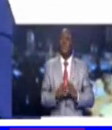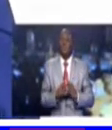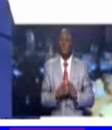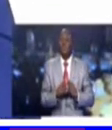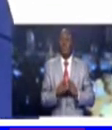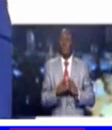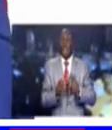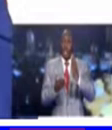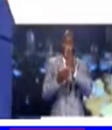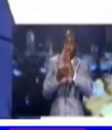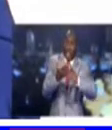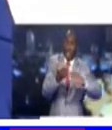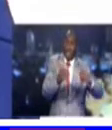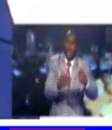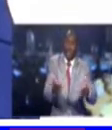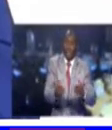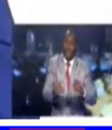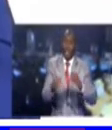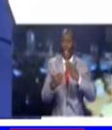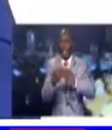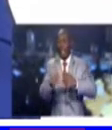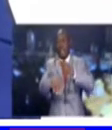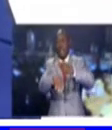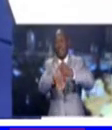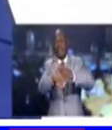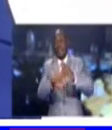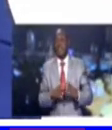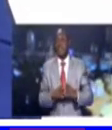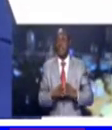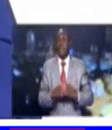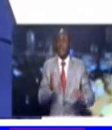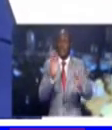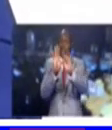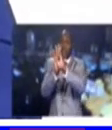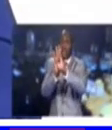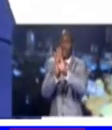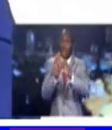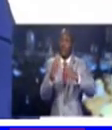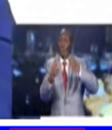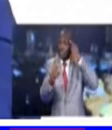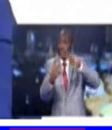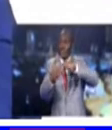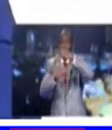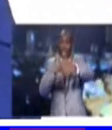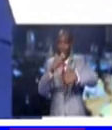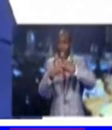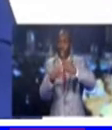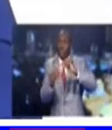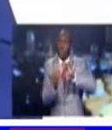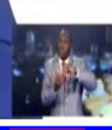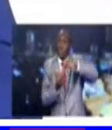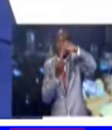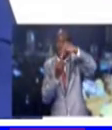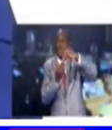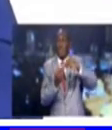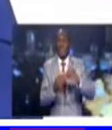et à certaines heures d'interdire à titre général au particulier tout